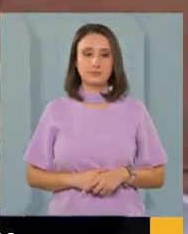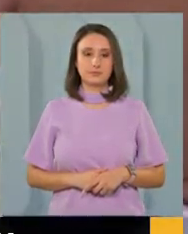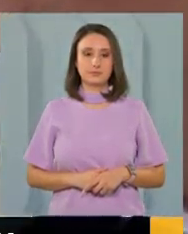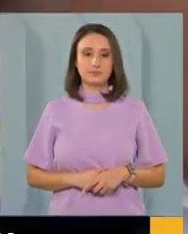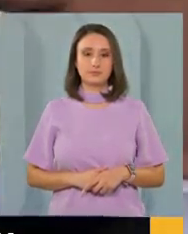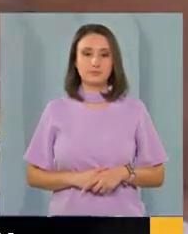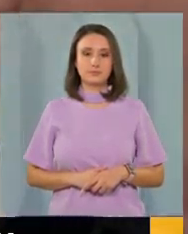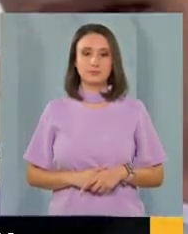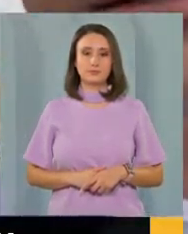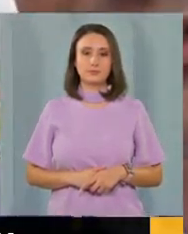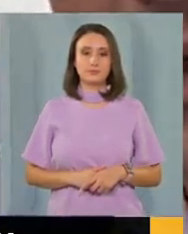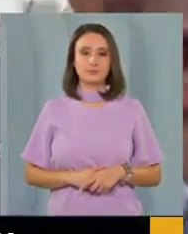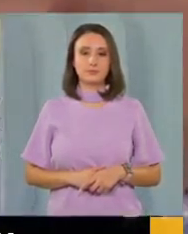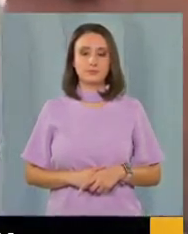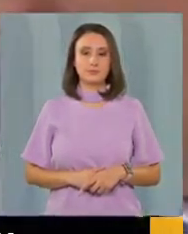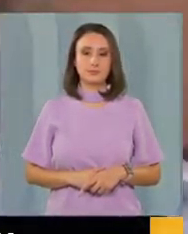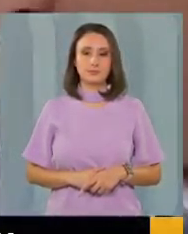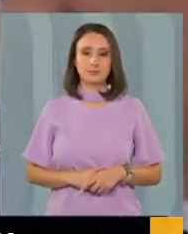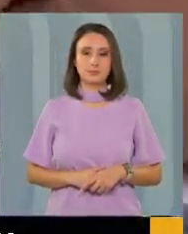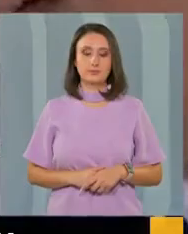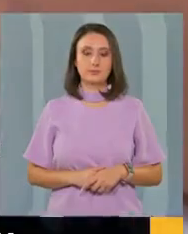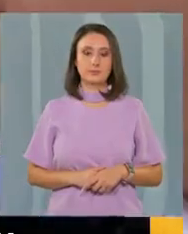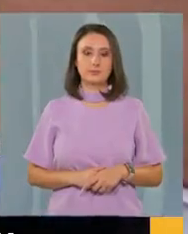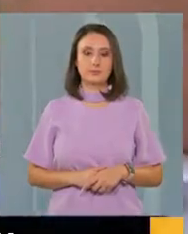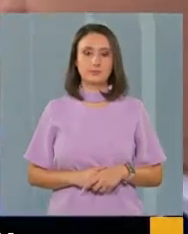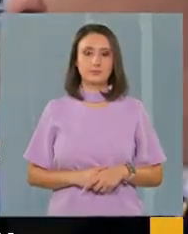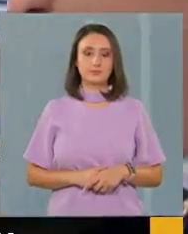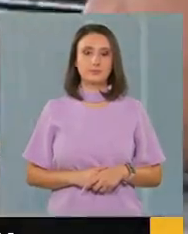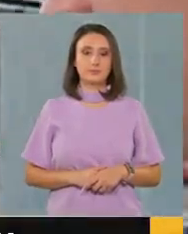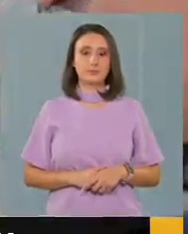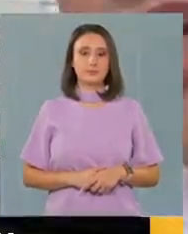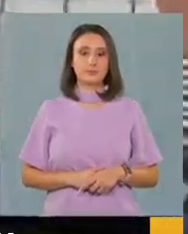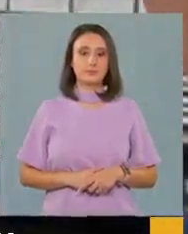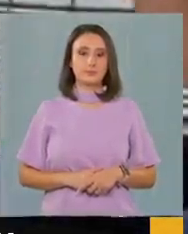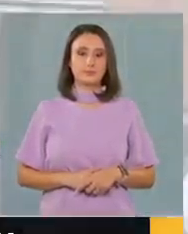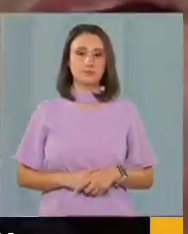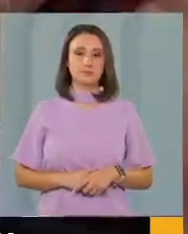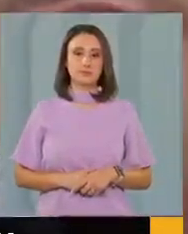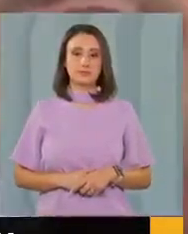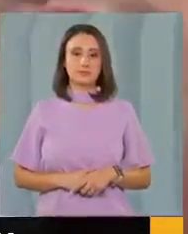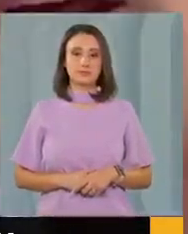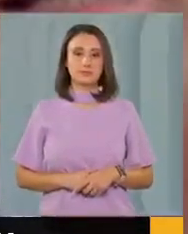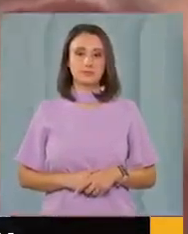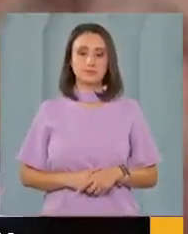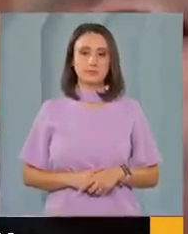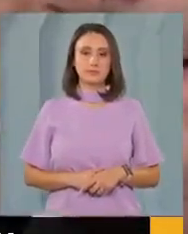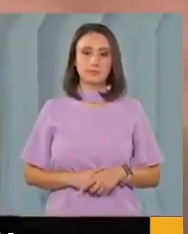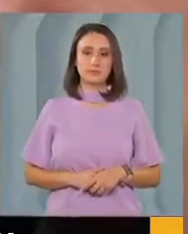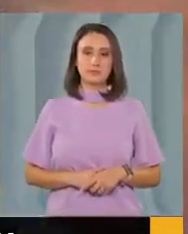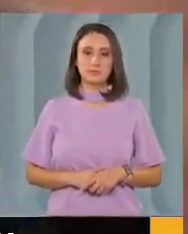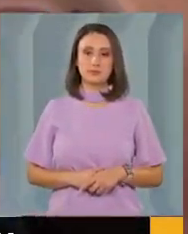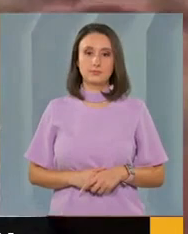La moțiune, că trebuia să vă dăm afară. Ați plecat, ați fugit. Ați venit la stăpânii voștri? Cât mai aveți de furat din